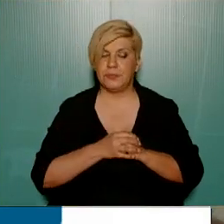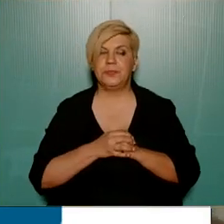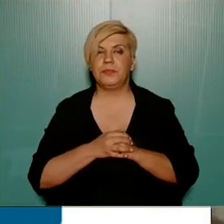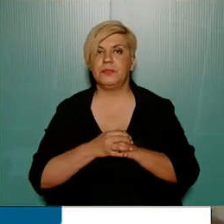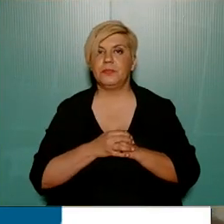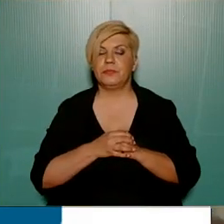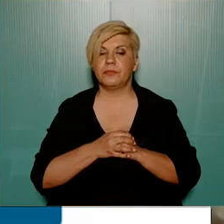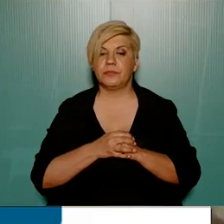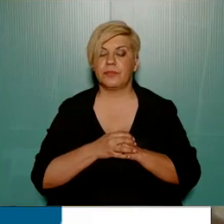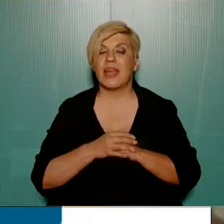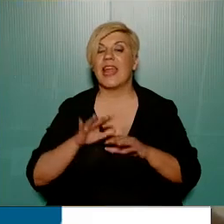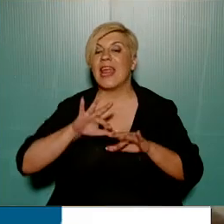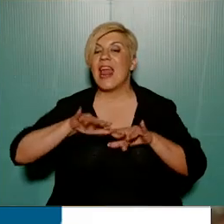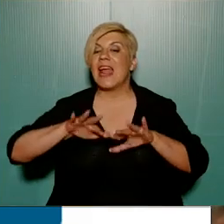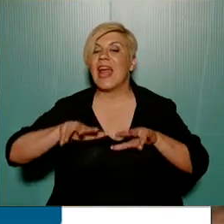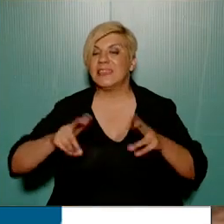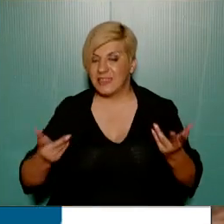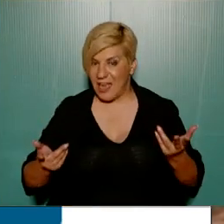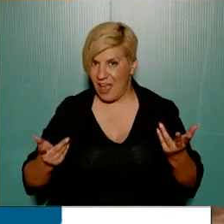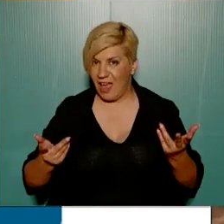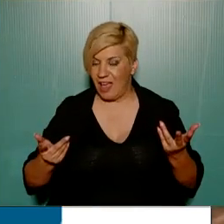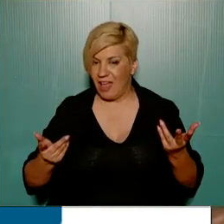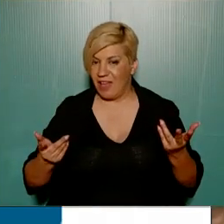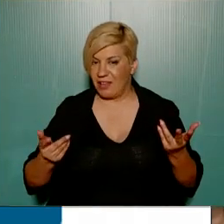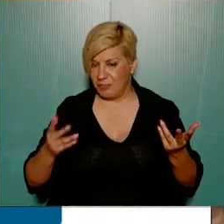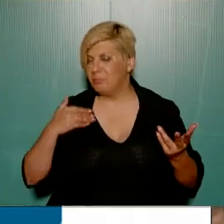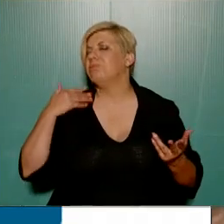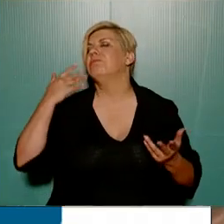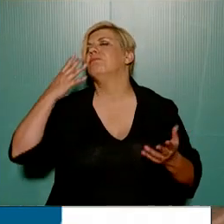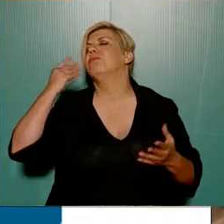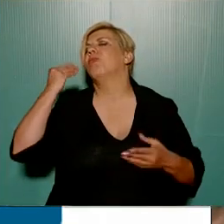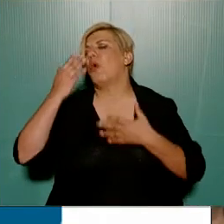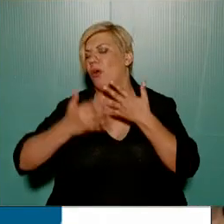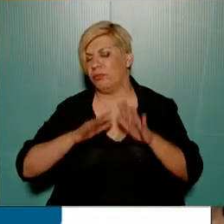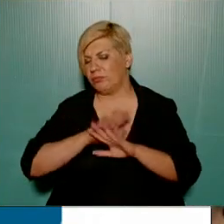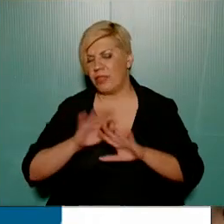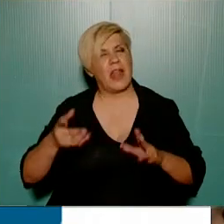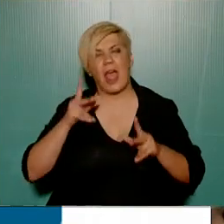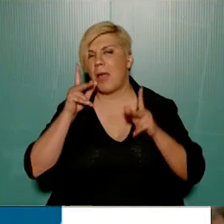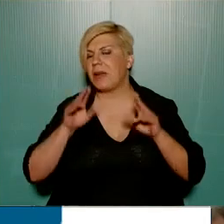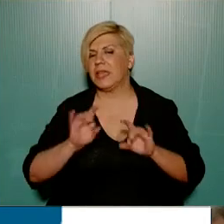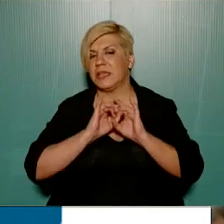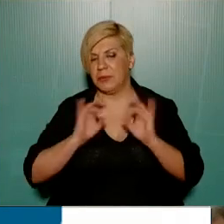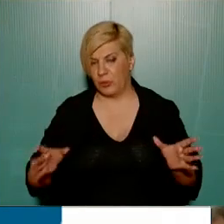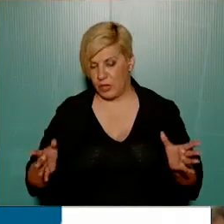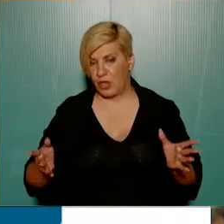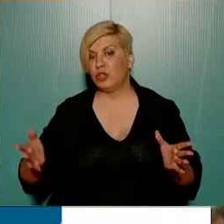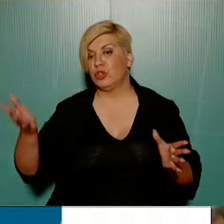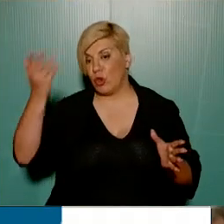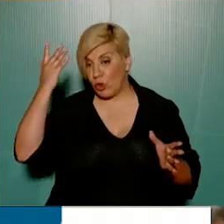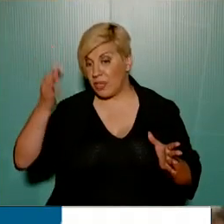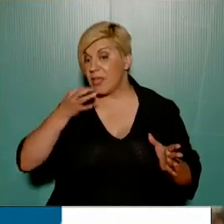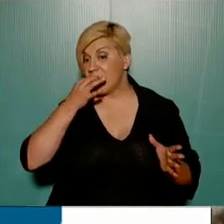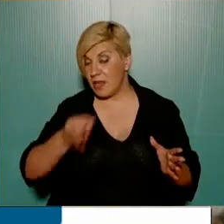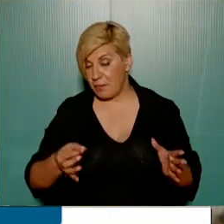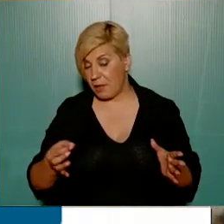Η λιλασία, αυτή που ανέφερε ο κύριος Τρεμόπουλος, έχει προχωρήσει πάρα πολύ, δεν έχει μείνει τίποτα. Τότε είχαμε πει